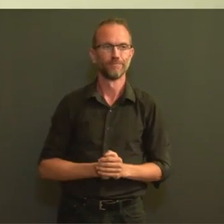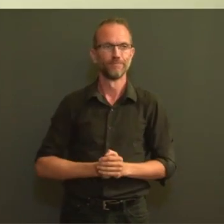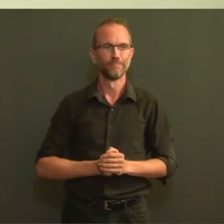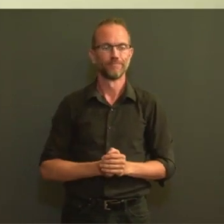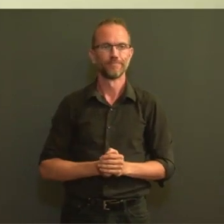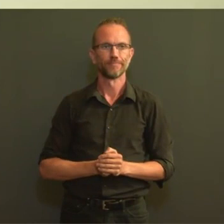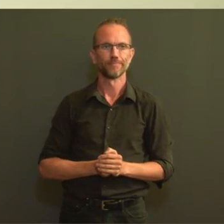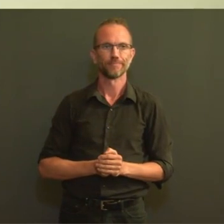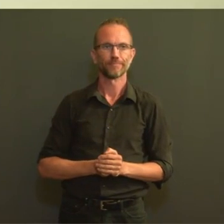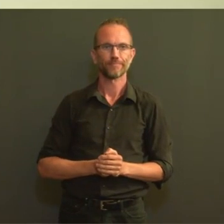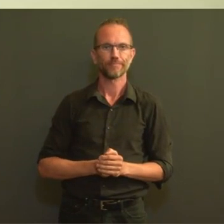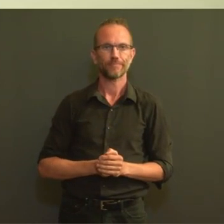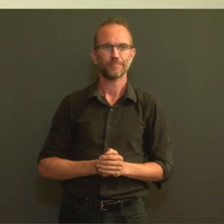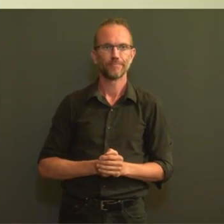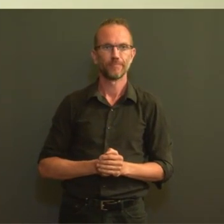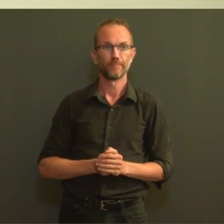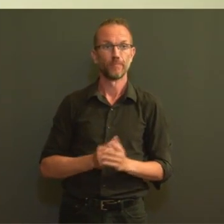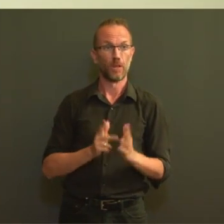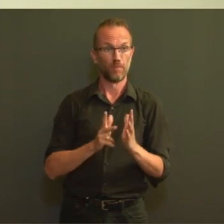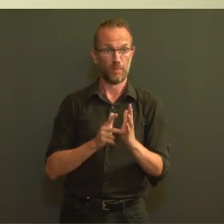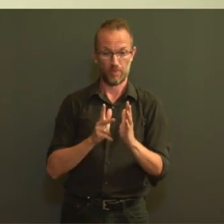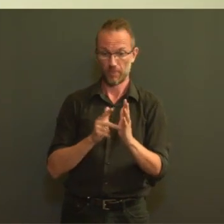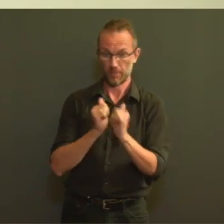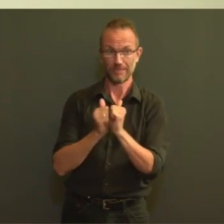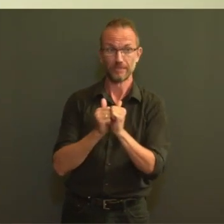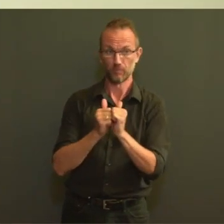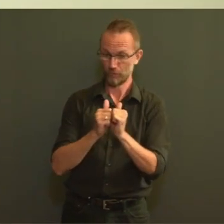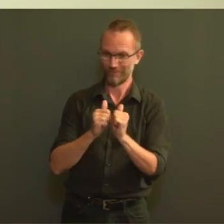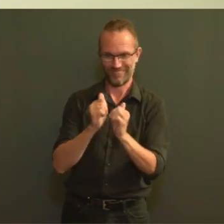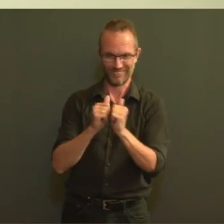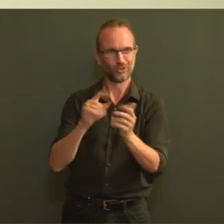Enfin, un test fournit des connaissances, mais ne vous protège